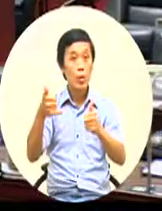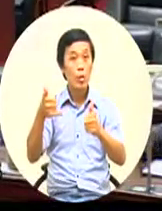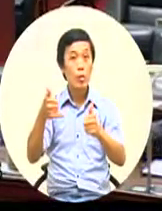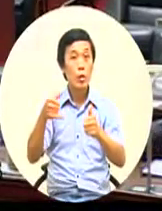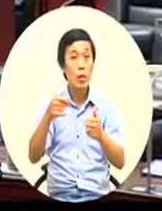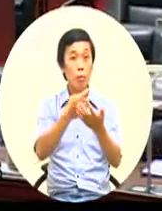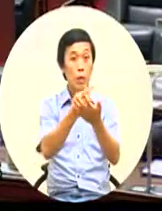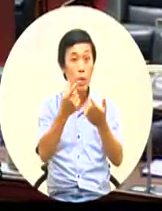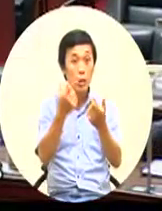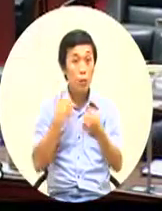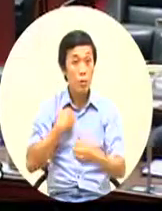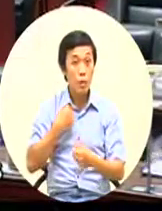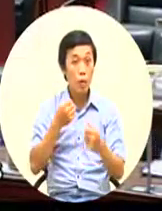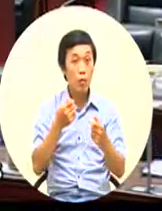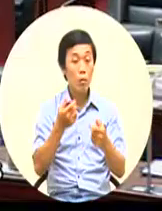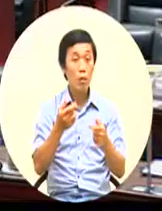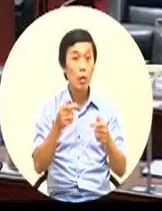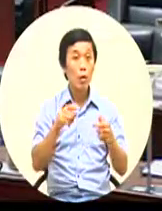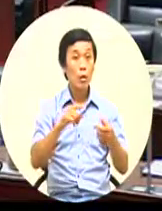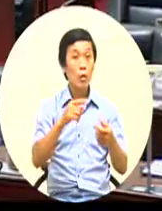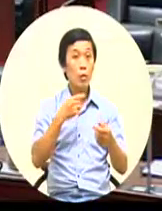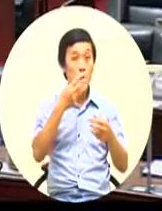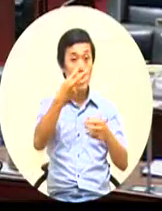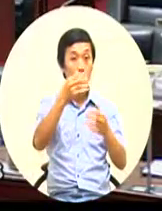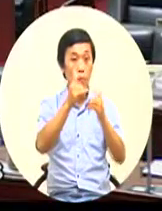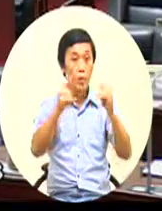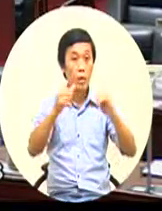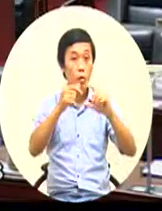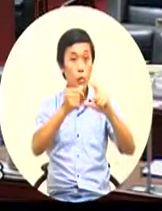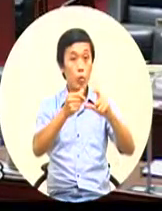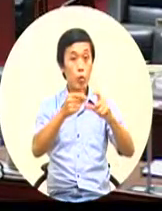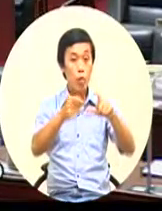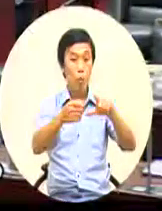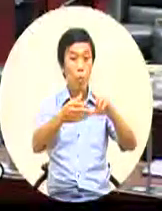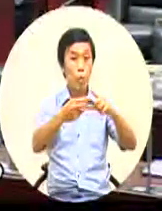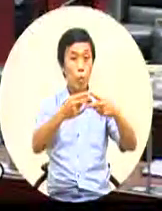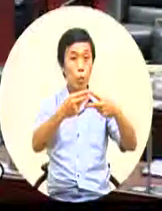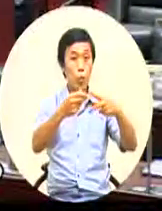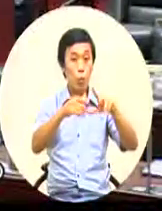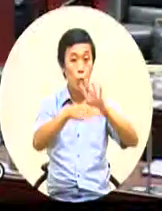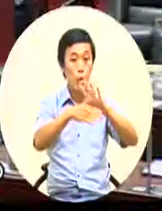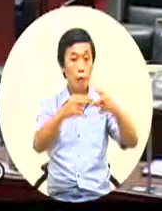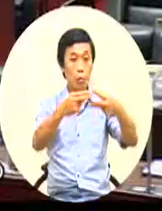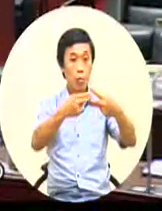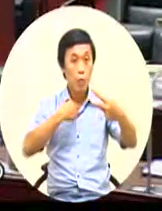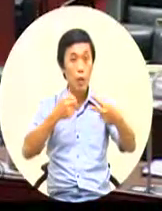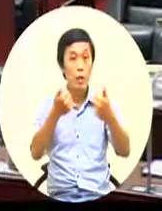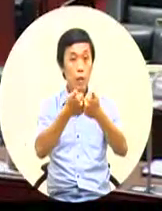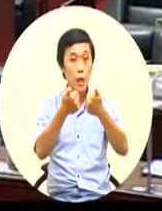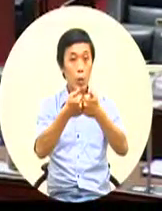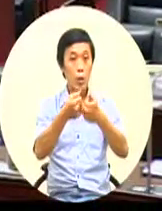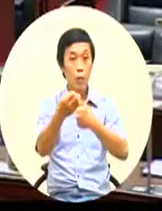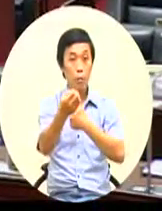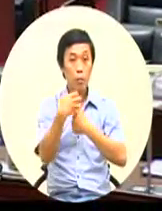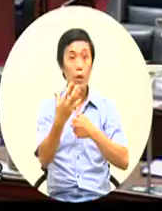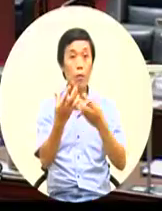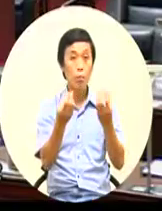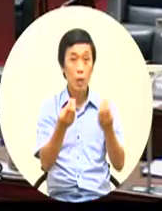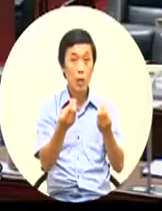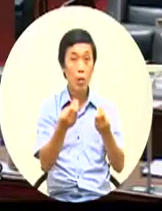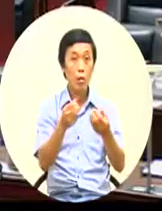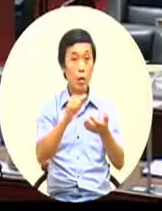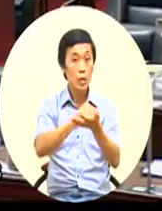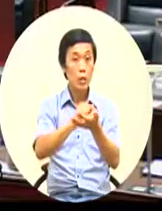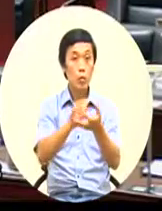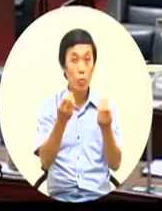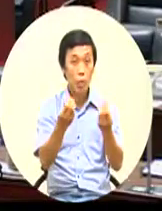过公文，哪来的正式的协调会？没有开会通知，没有开会记录，只有私下